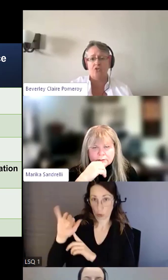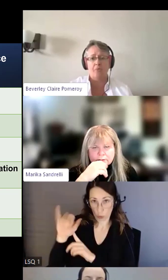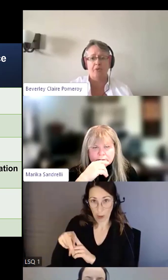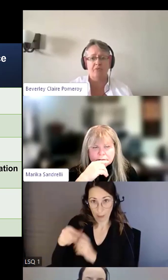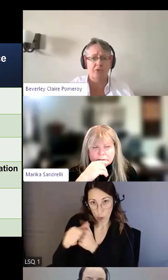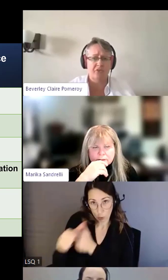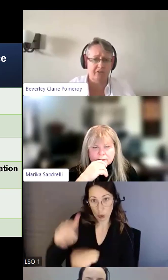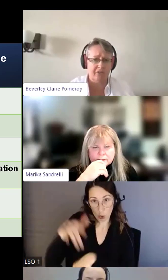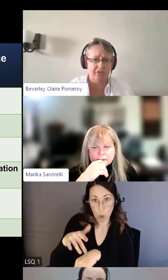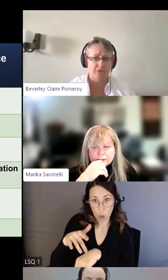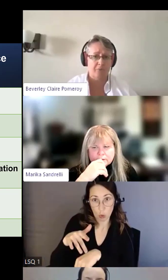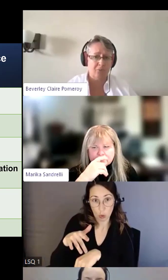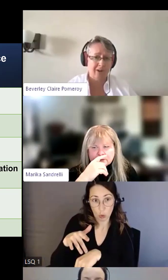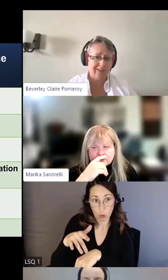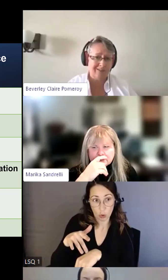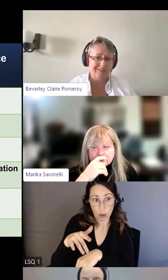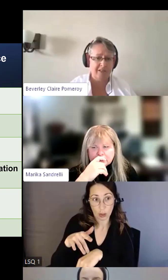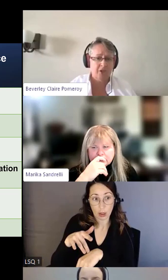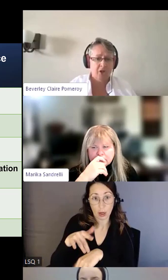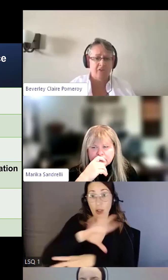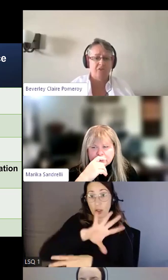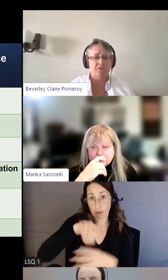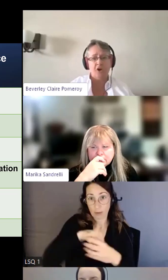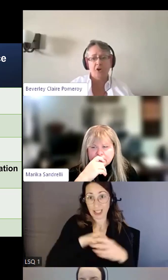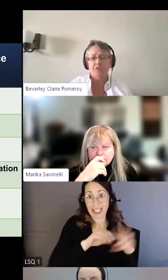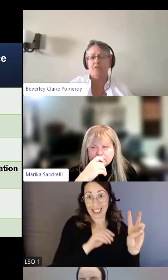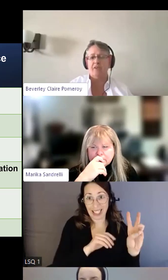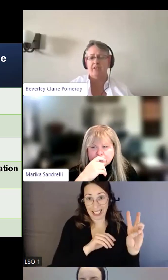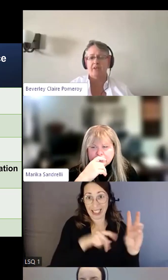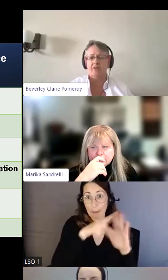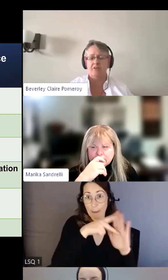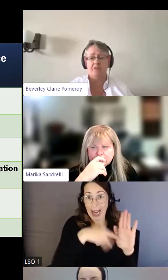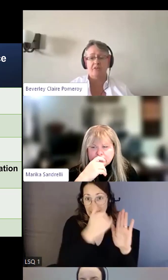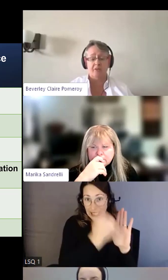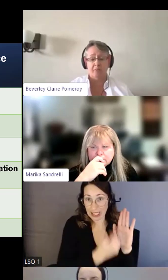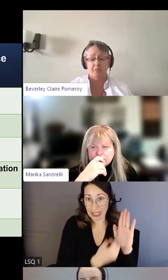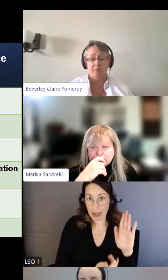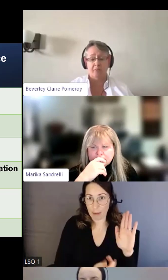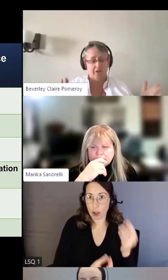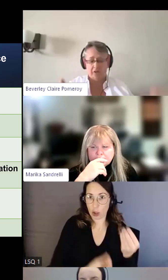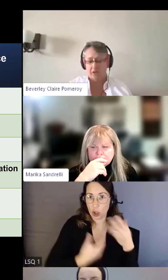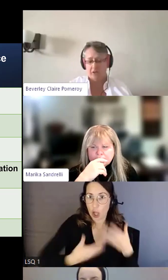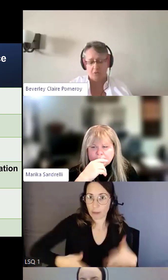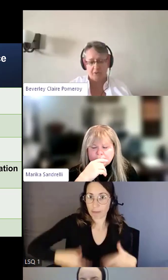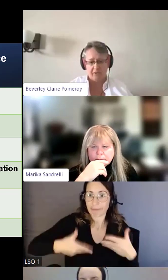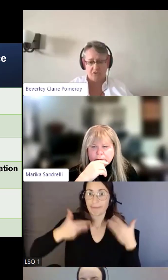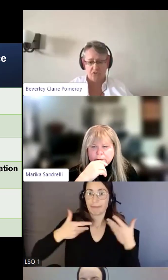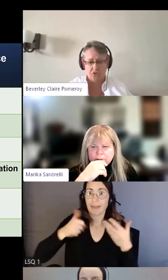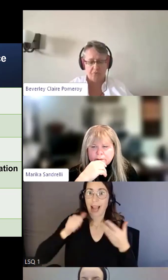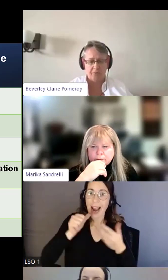résilience. Toute cette pratique a évolué au fil des ans, particulièrement.